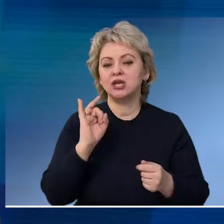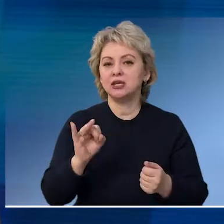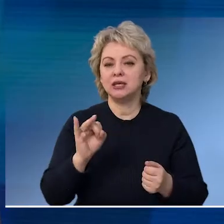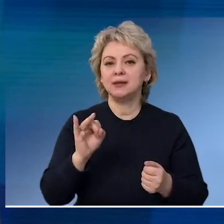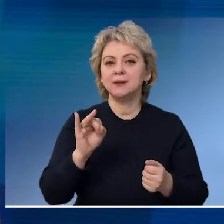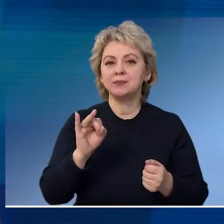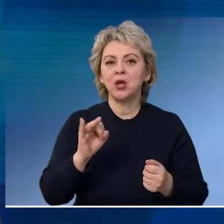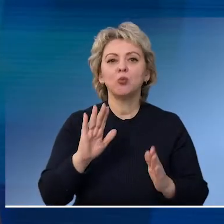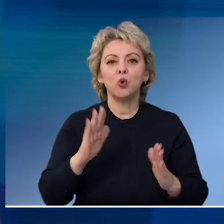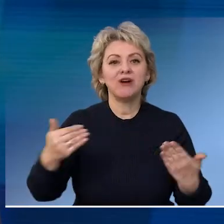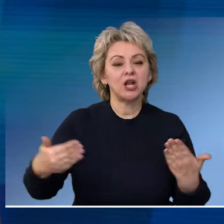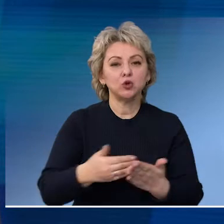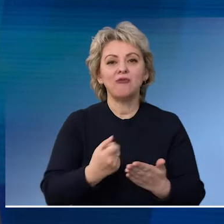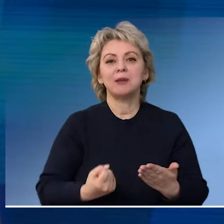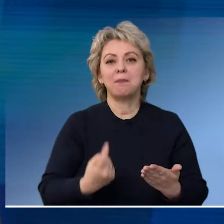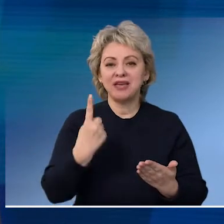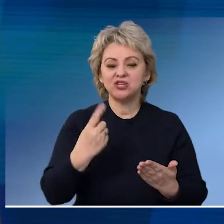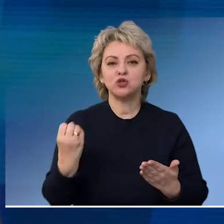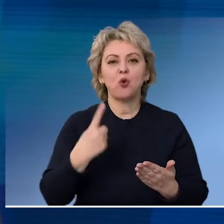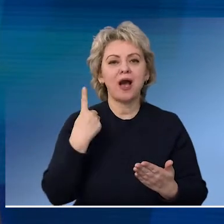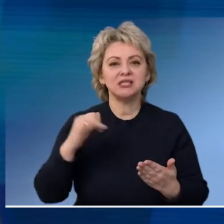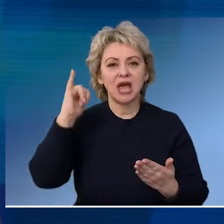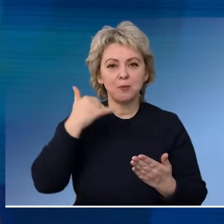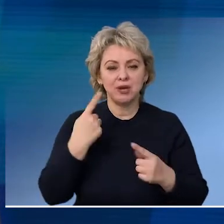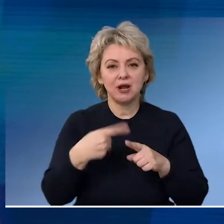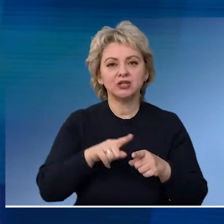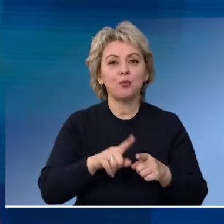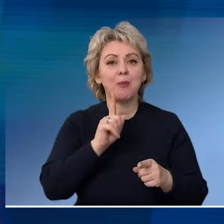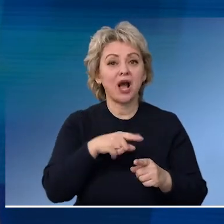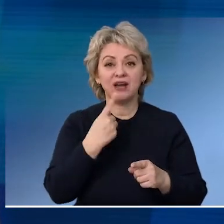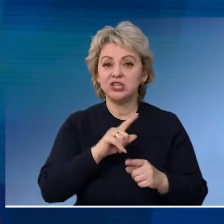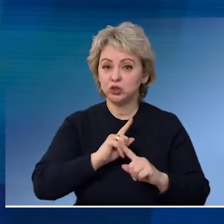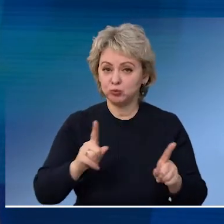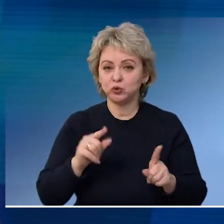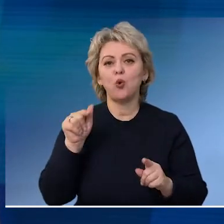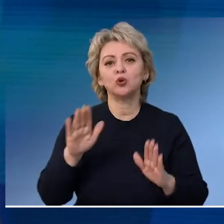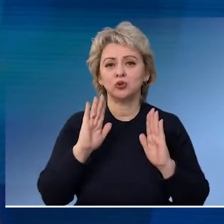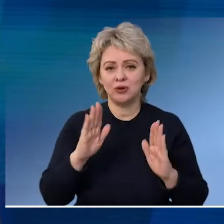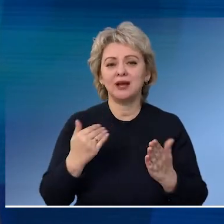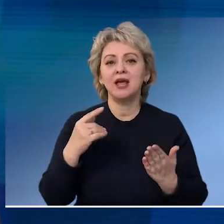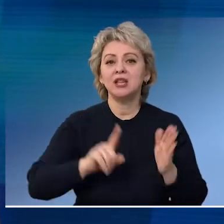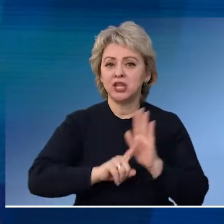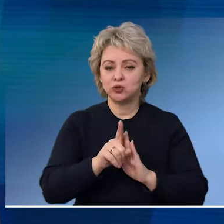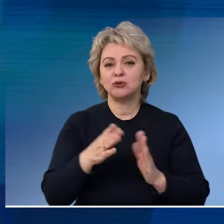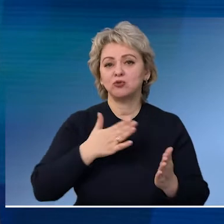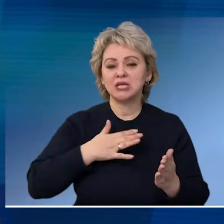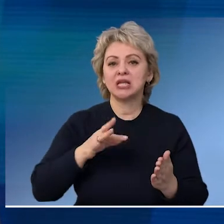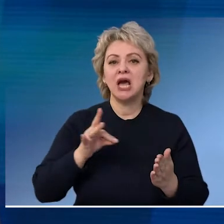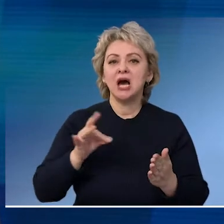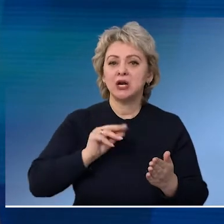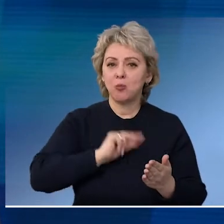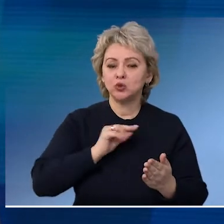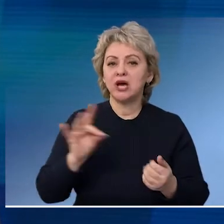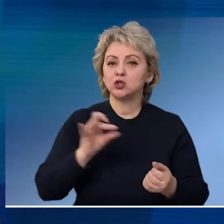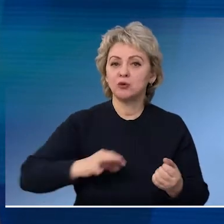и буквально новый появившийся еще один оператор. Пока не буду его озвучивать. Он буквально на днях должен зайти